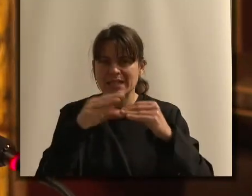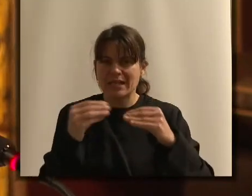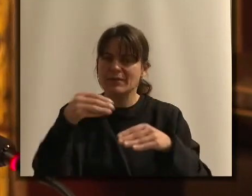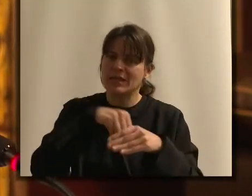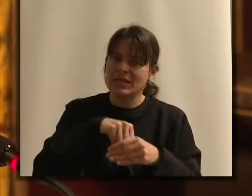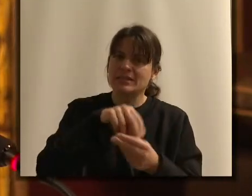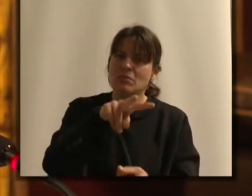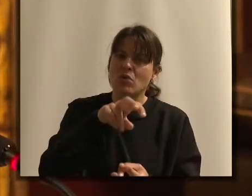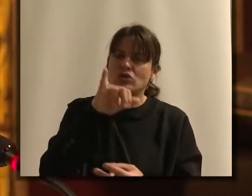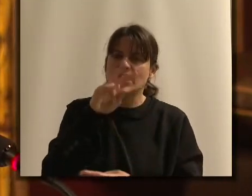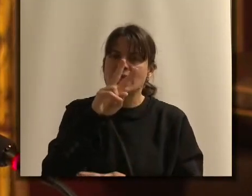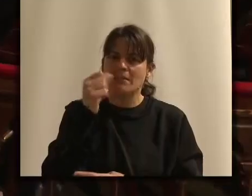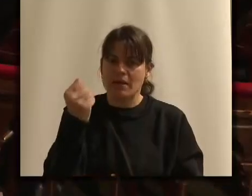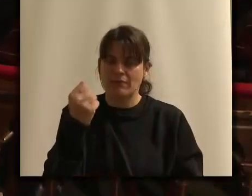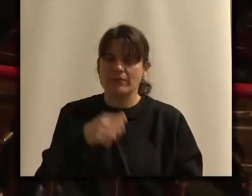inclòs.